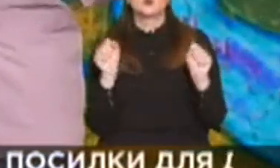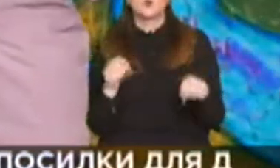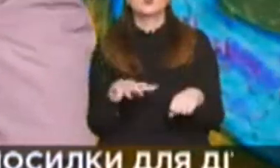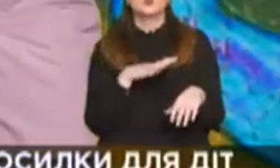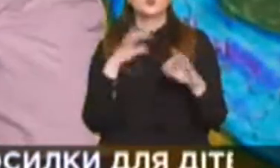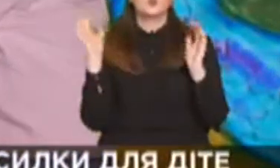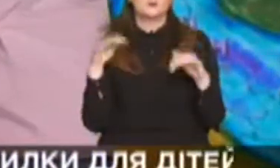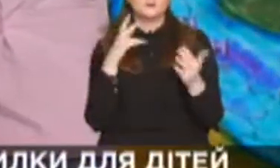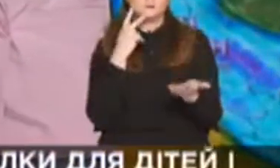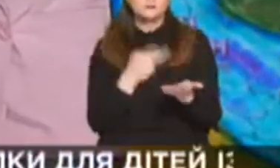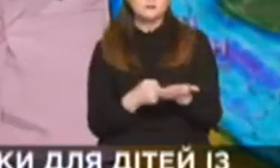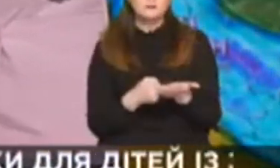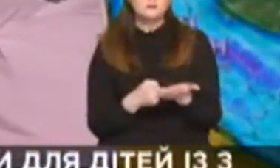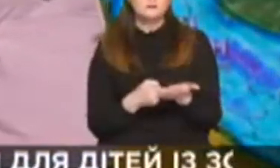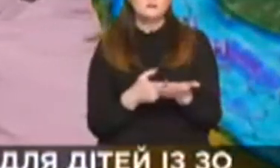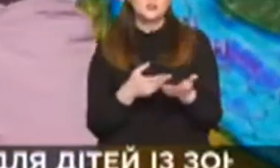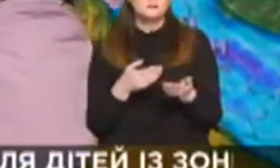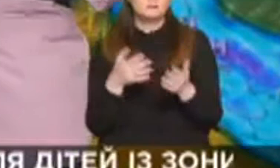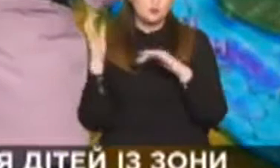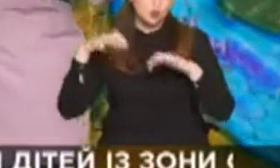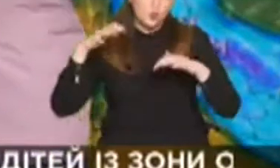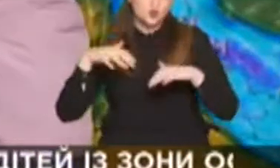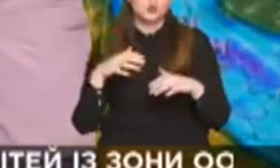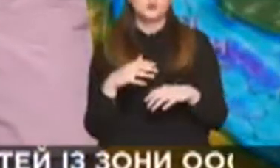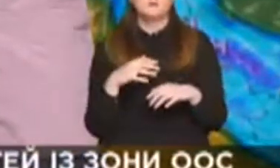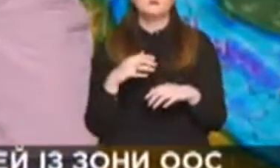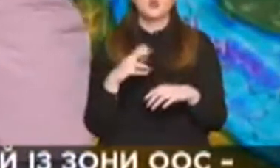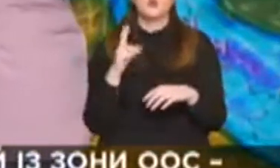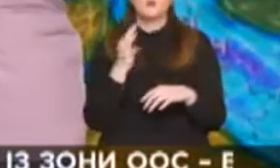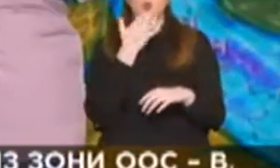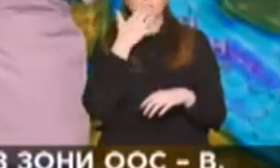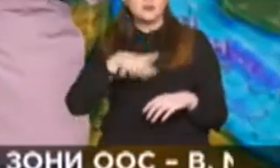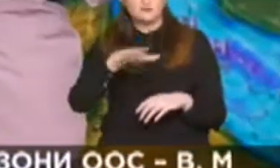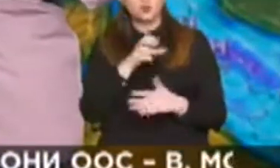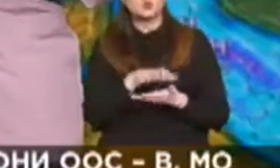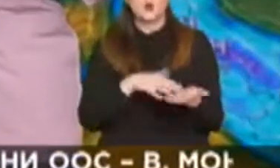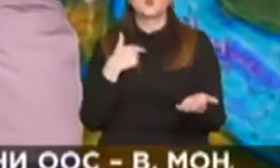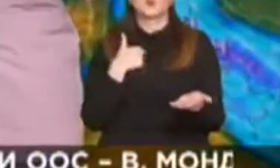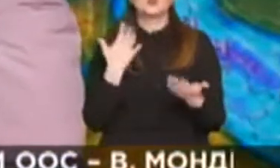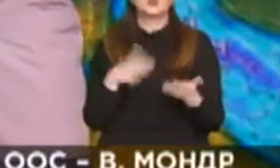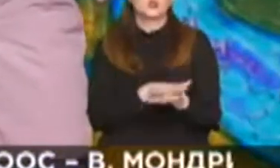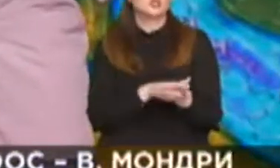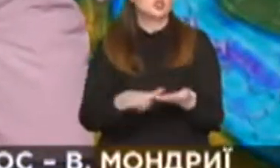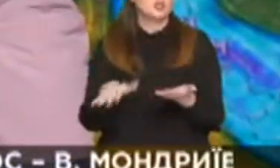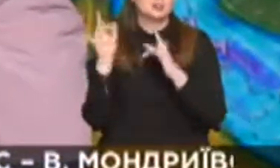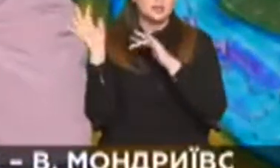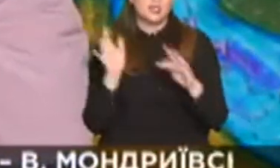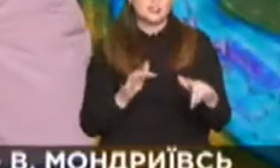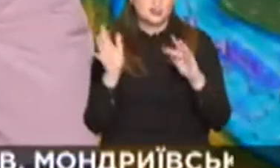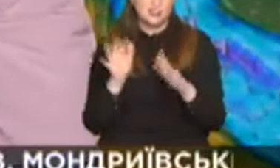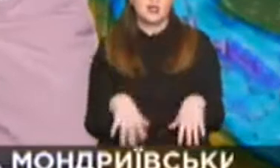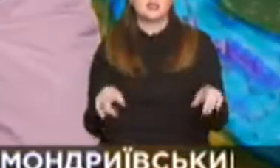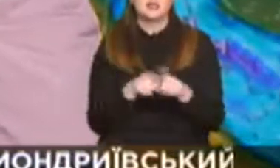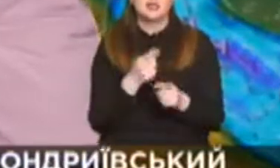бути опади у вигляді рідкої фази дощу, по півдню ще вони продовжуються. В нас вже йде чистий сніг, він